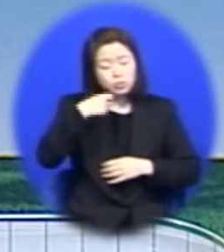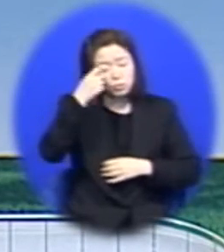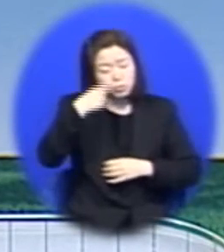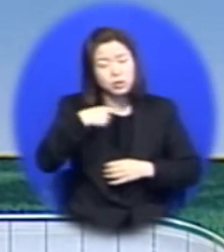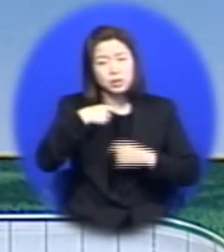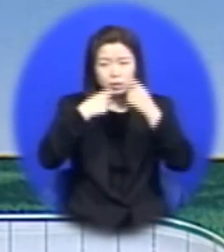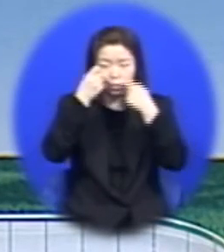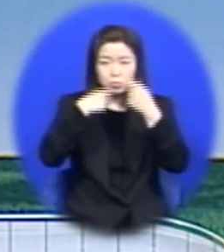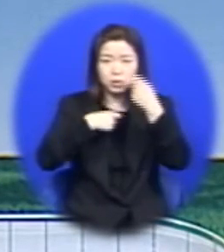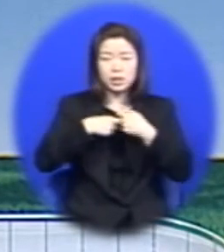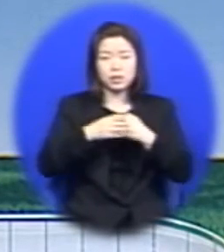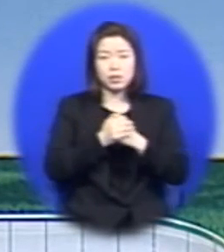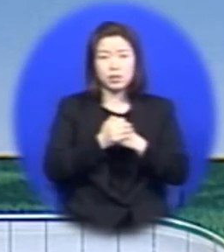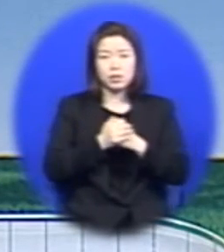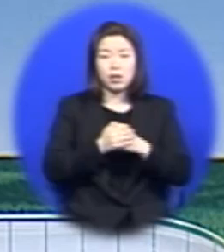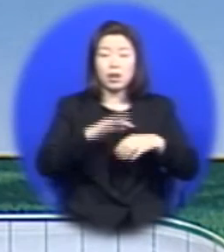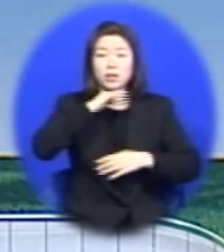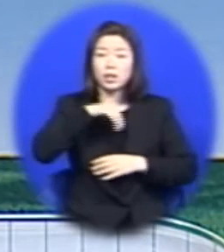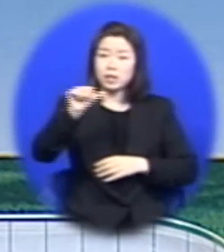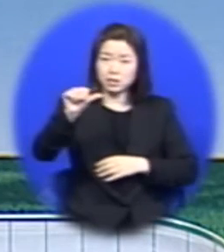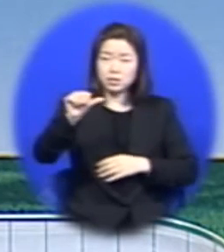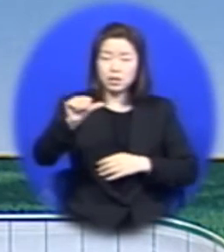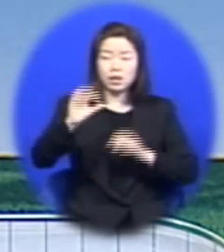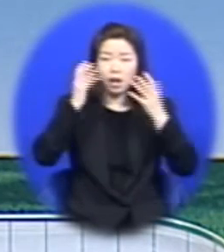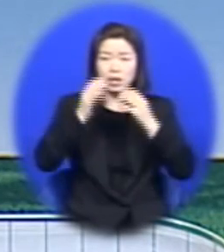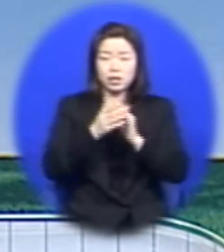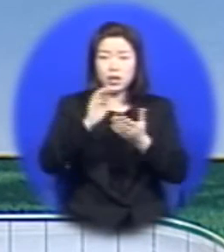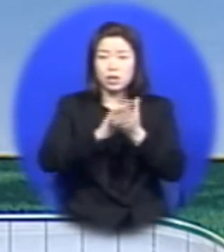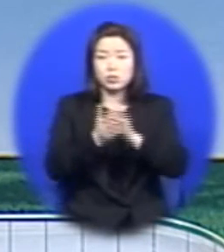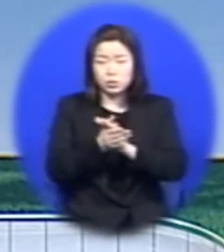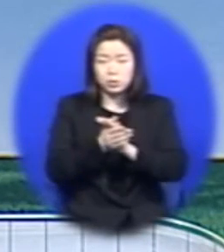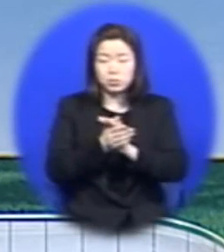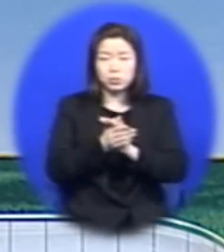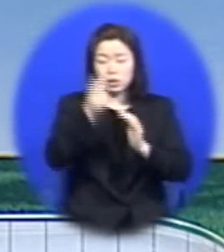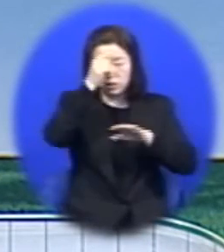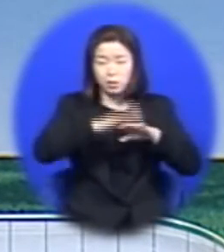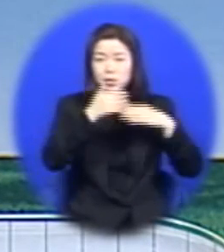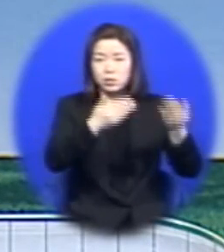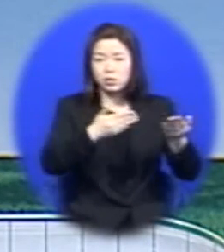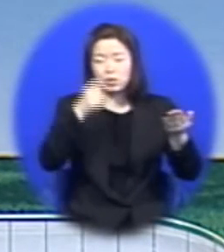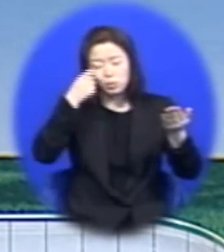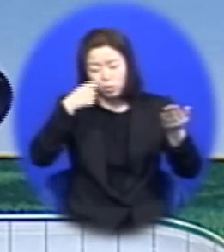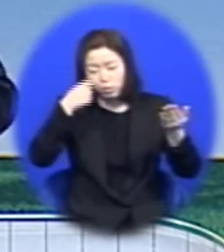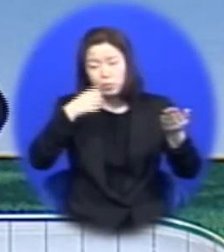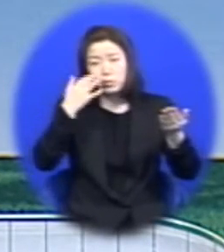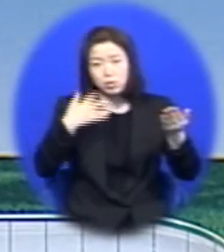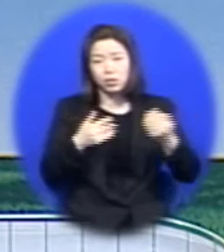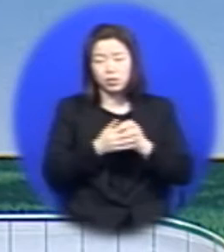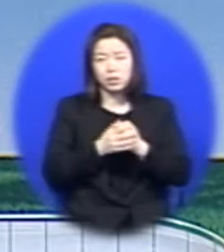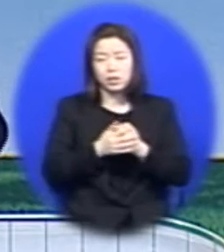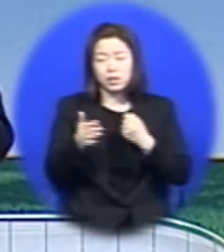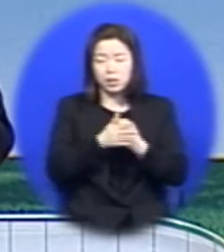자꾸 눈물이 난다. 아, 5살짜리 아이가 유치부 예배를 드리는데 계속 눈물이 난다니 그